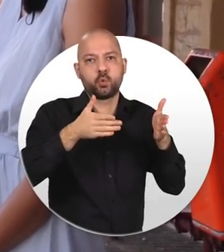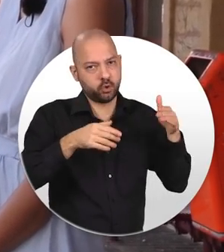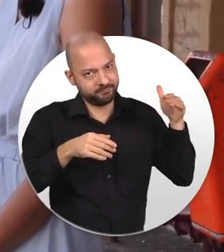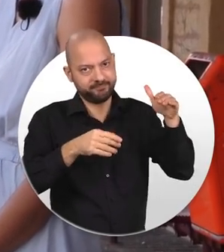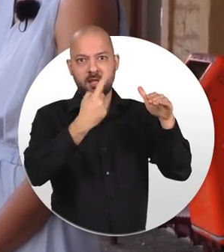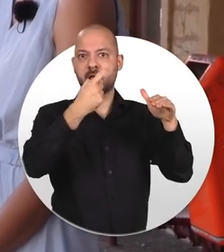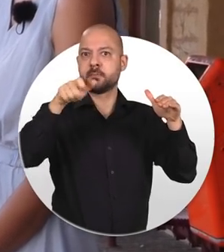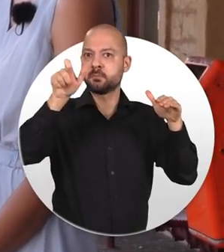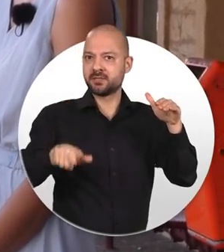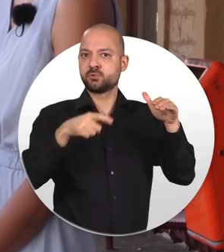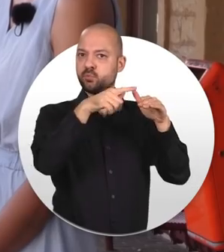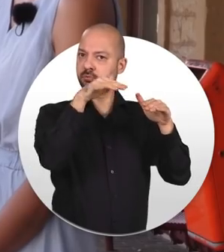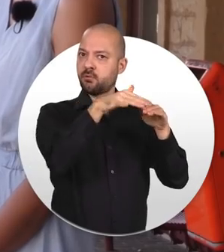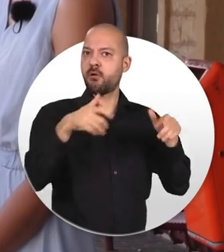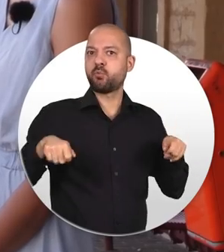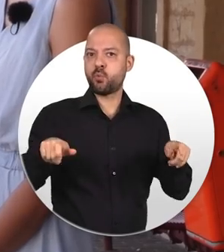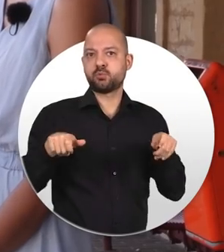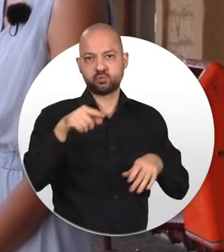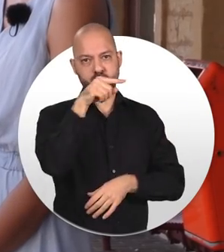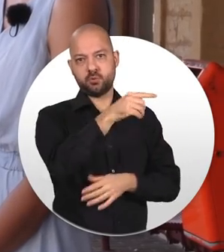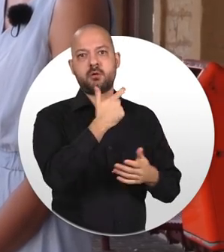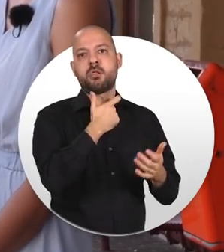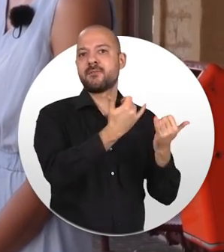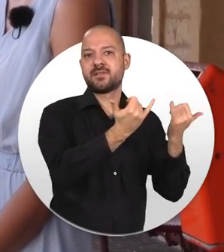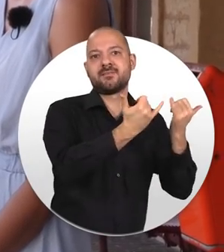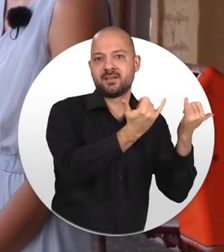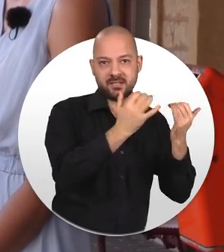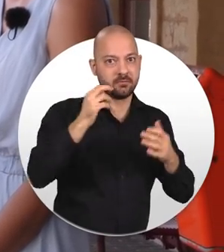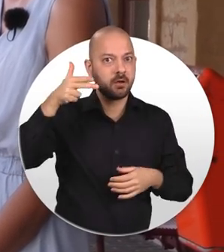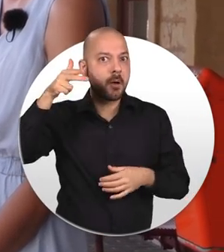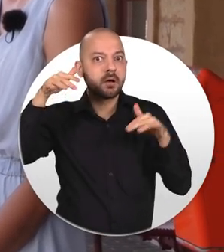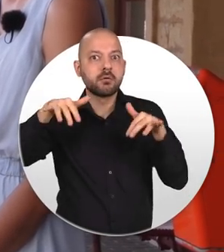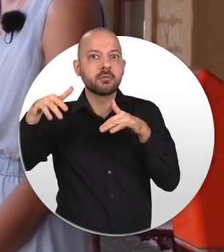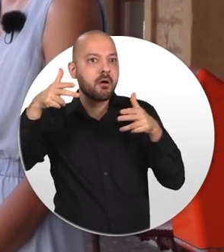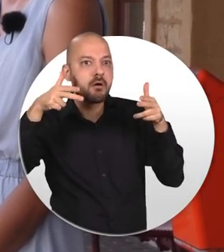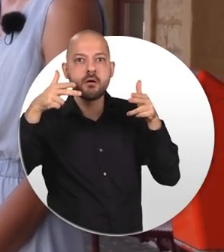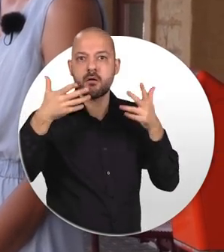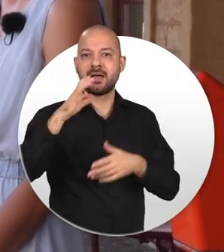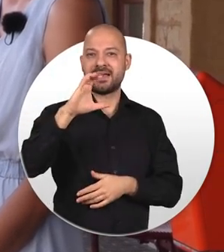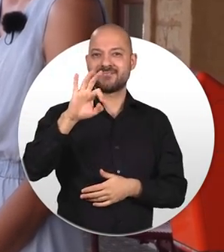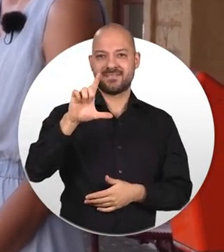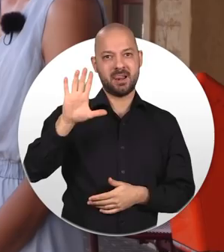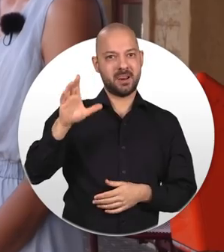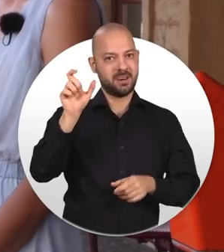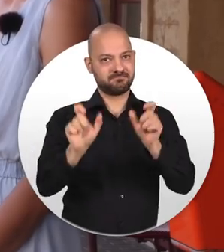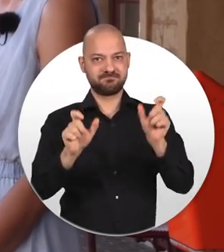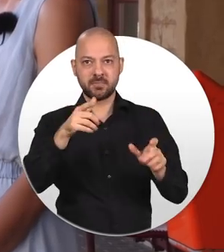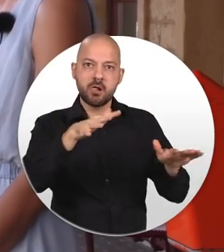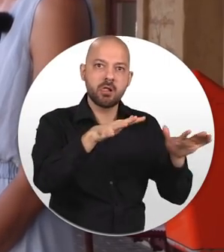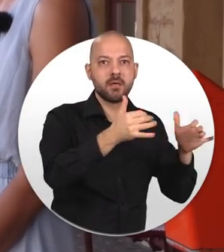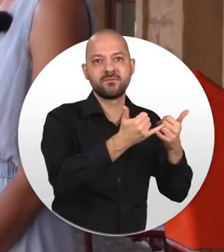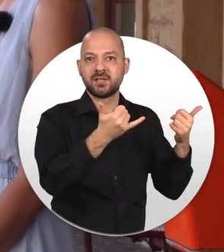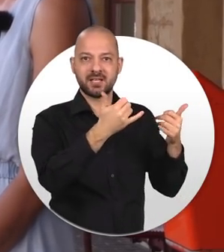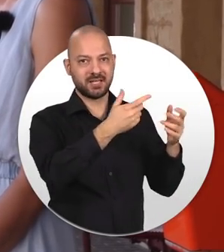anderen Seite, dass du eine behinderte Person am Rollstuhl stehen geblieben und sind führende laufende Kamera sehr wohl probiert, die Person da vom